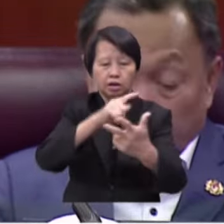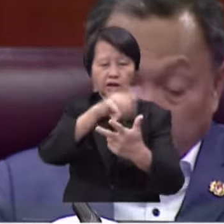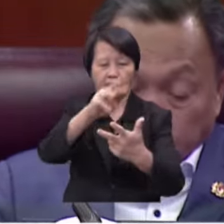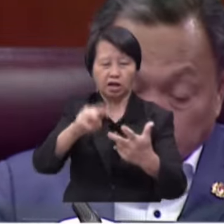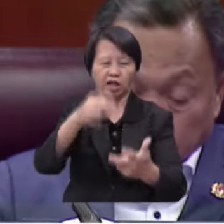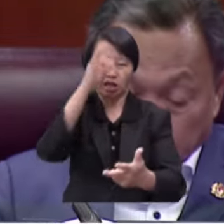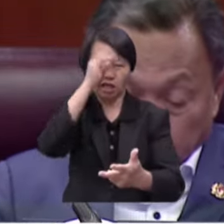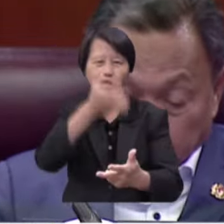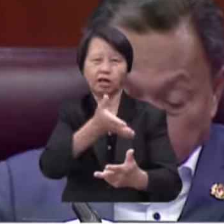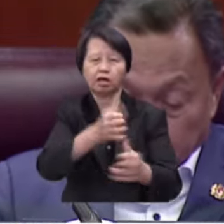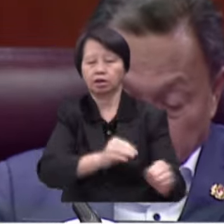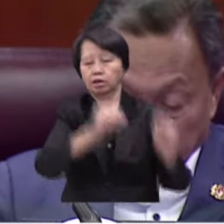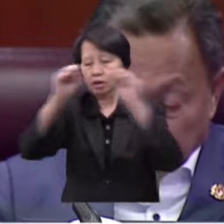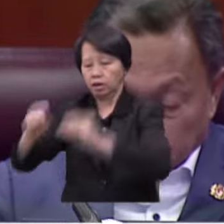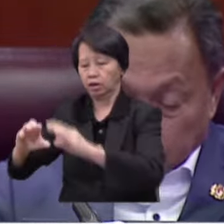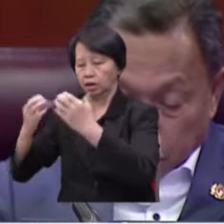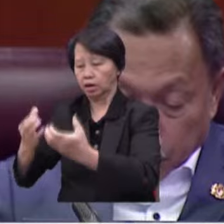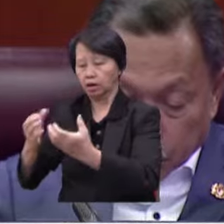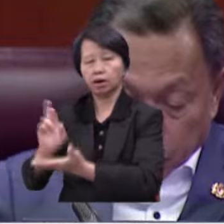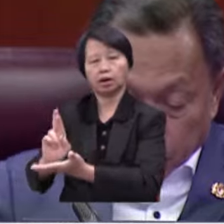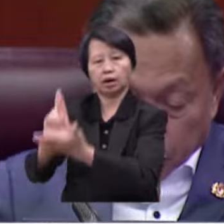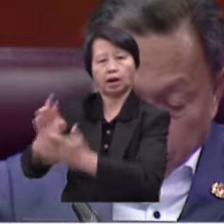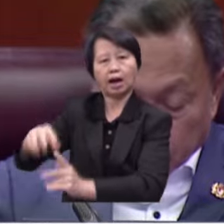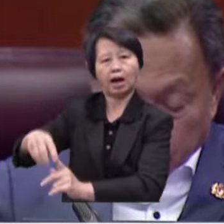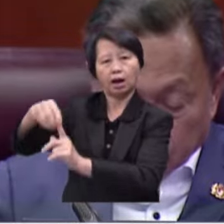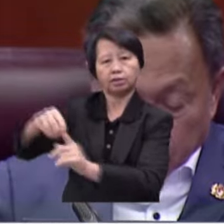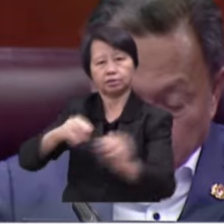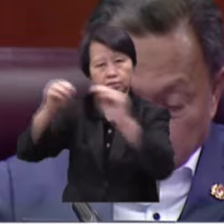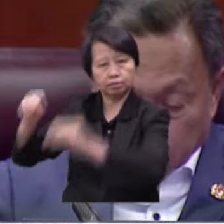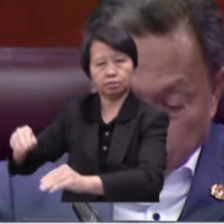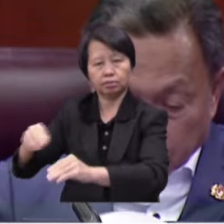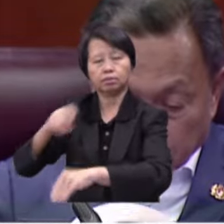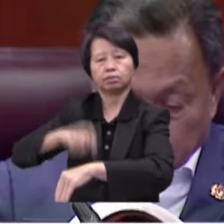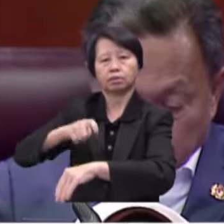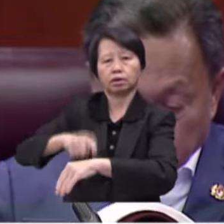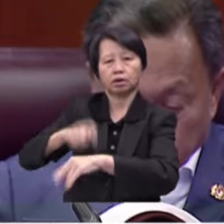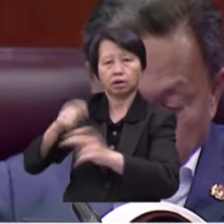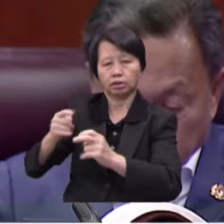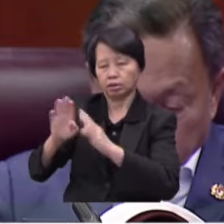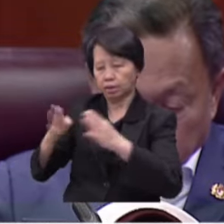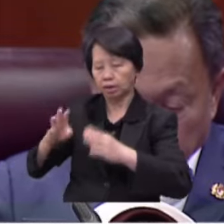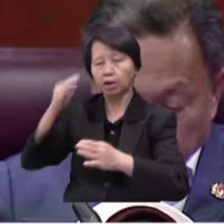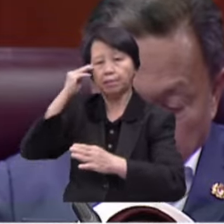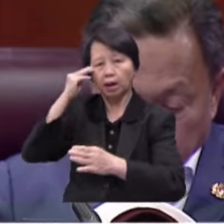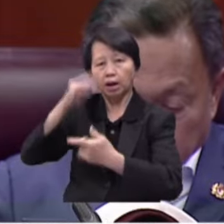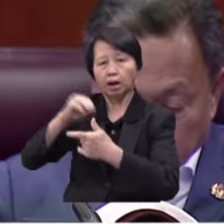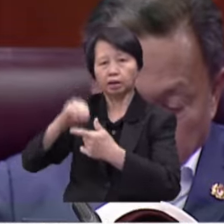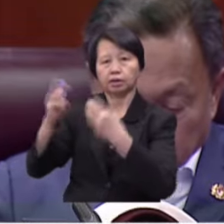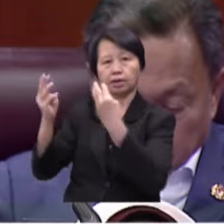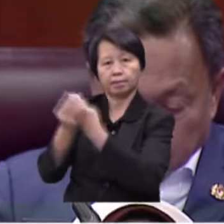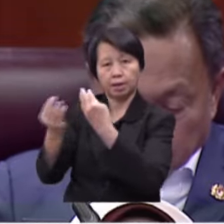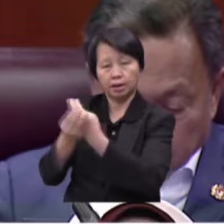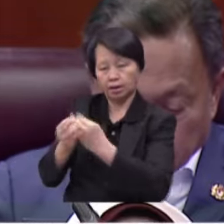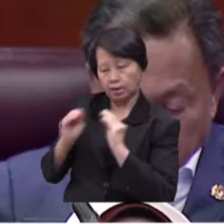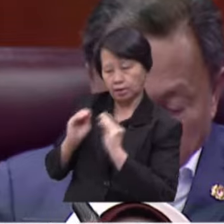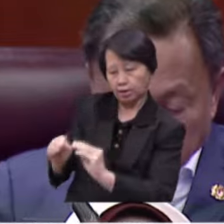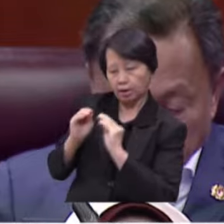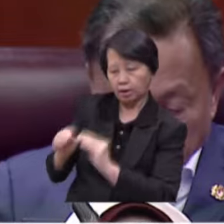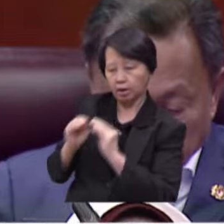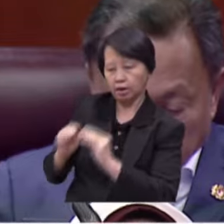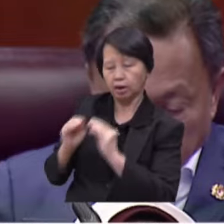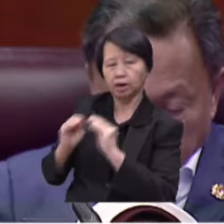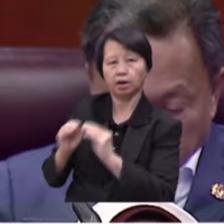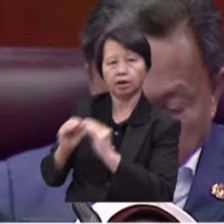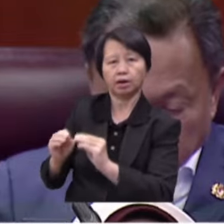3M ditempatkan di kelas pemulihan khas semak-semate pelajaran bahasa Melayu atau matematika diajar di kelas